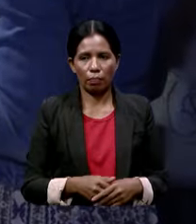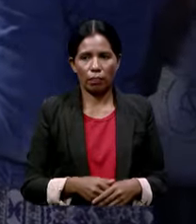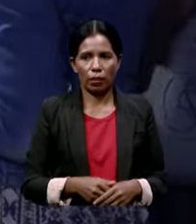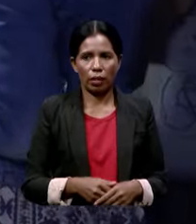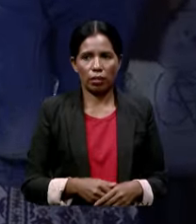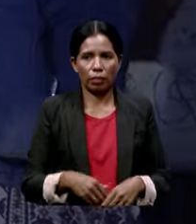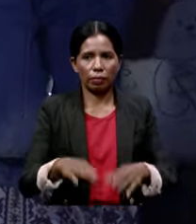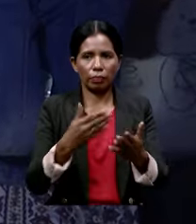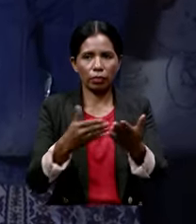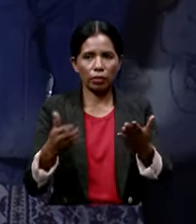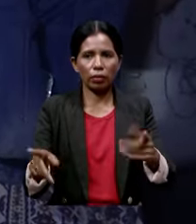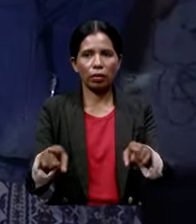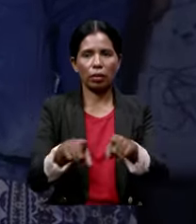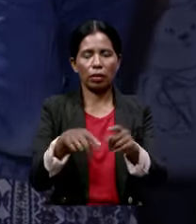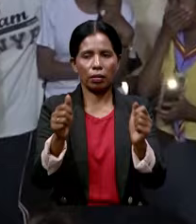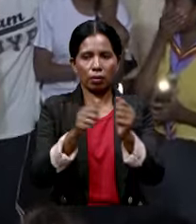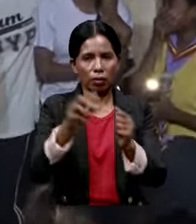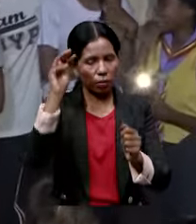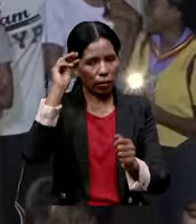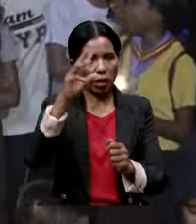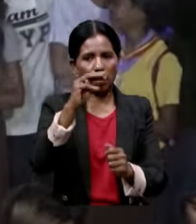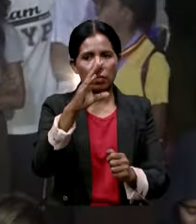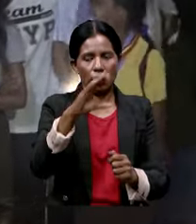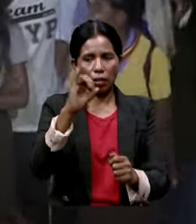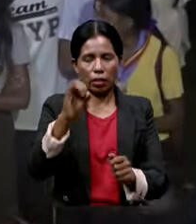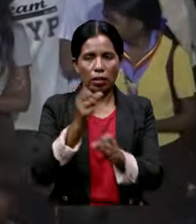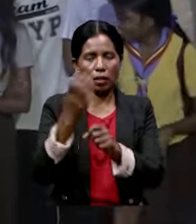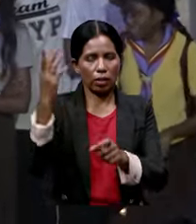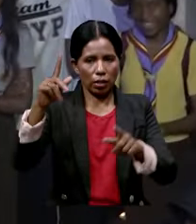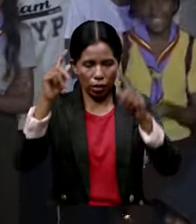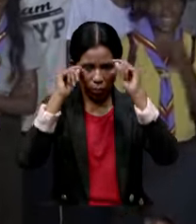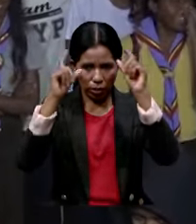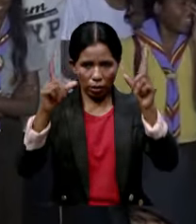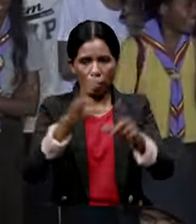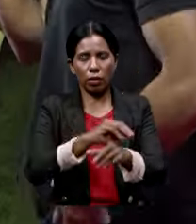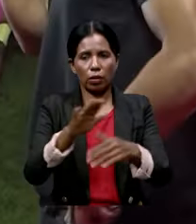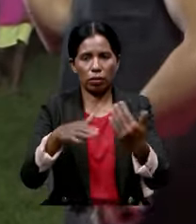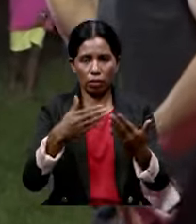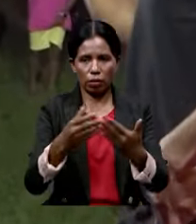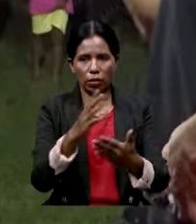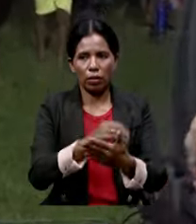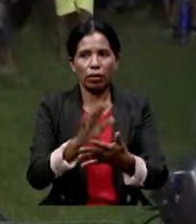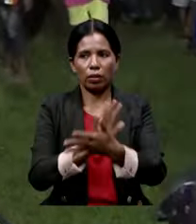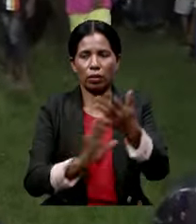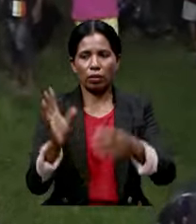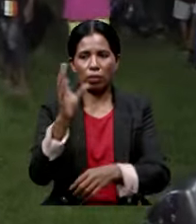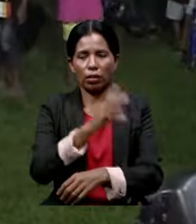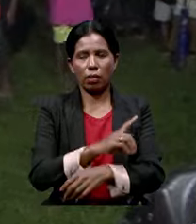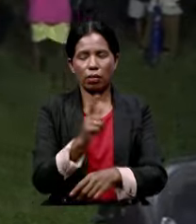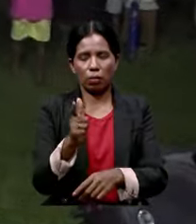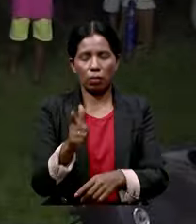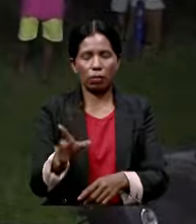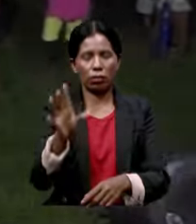Feira produto local ne Ministério do Comércio e Indústria halau iha territorio nasional hodi komora lorong restorasaun independensia badala rua nulu